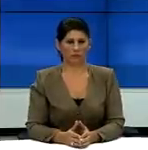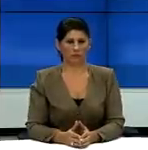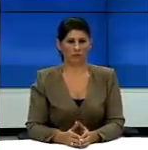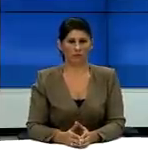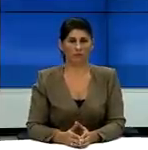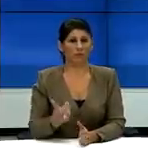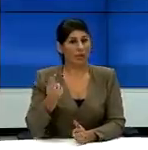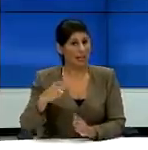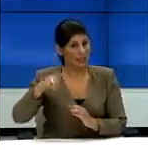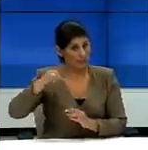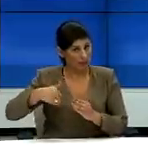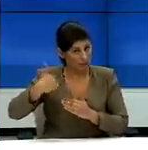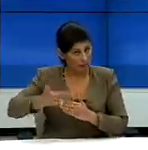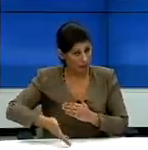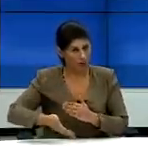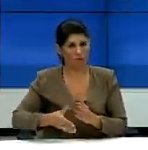Και λίγες μέρες μετά,